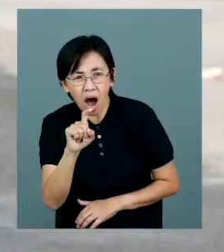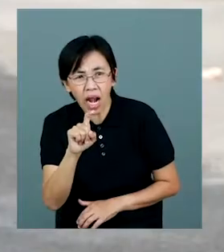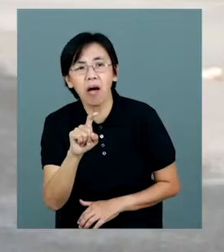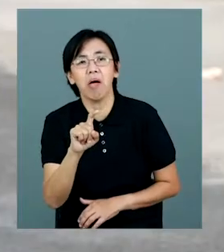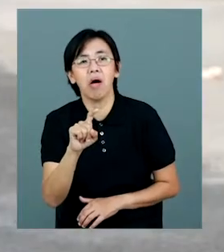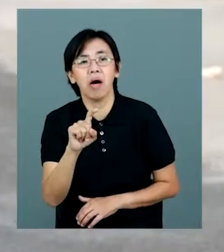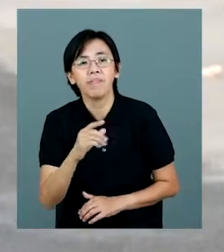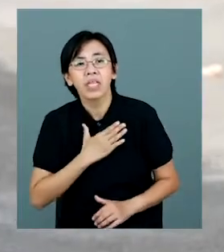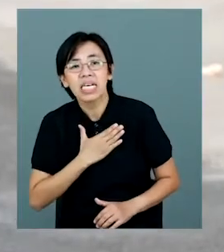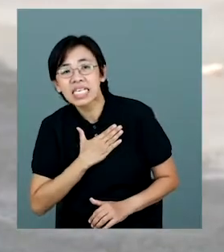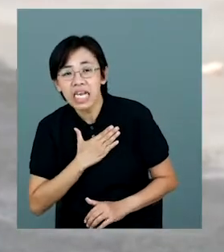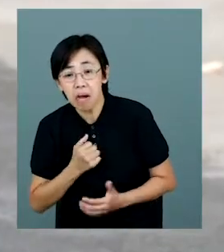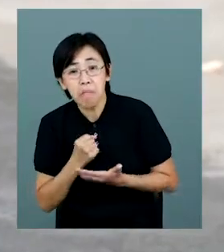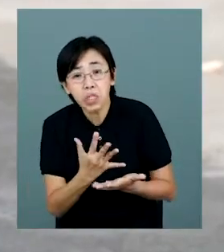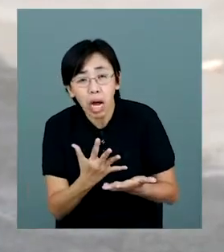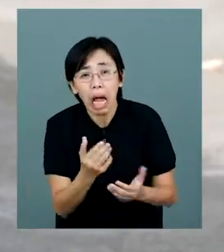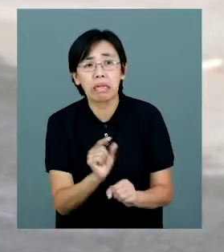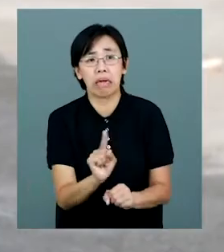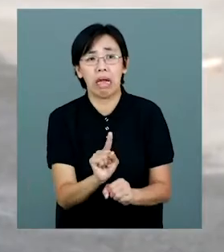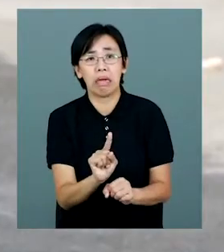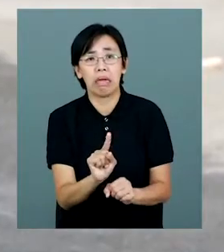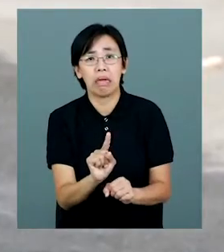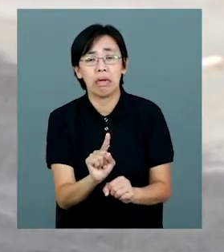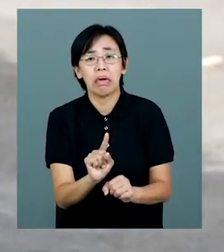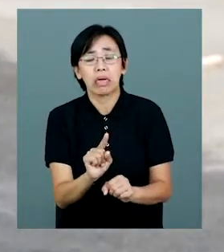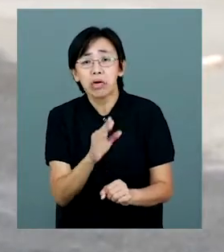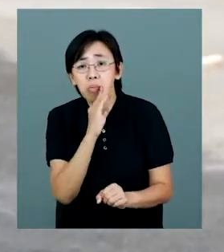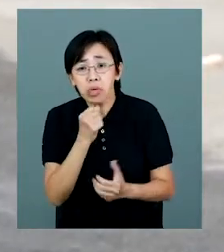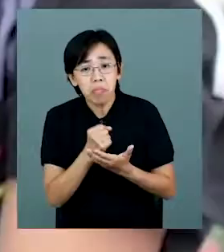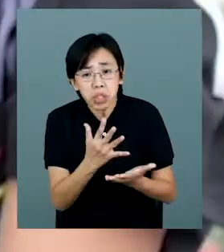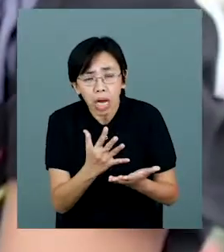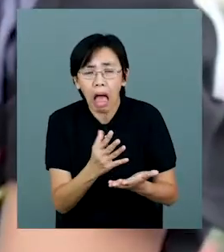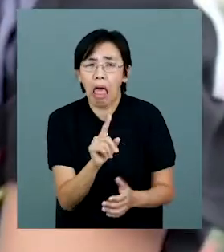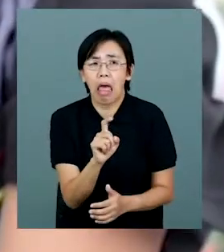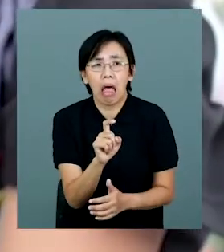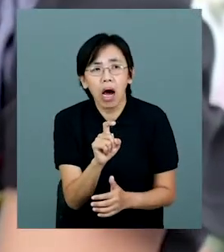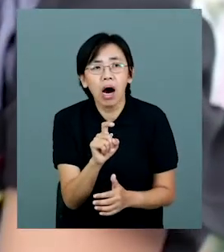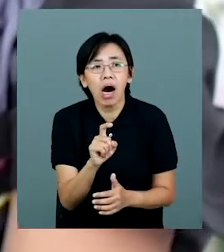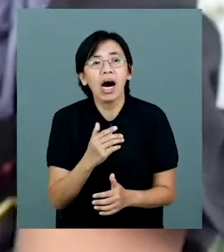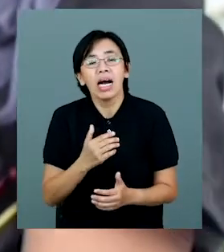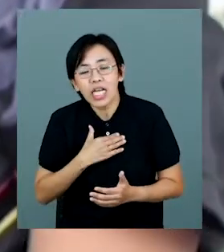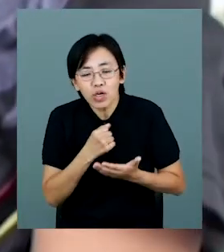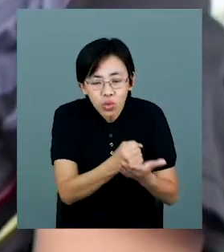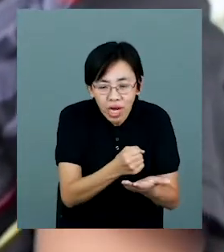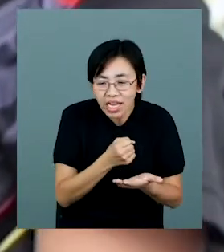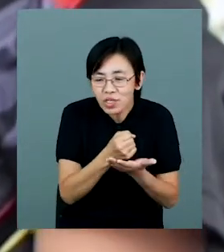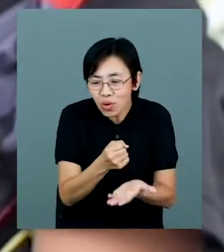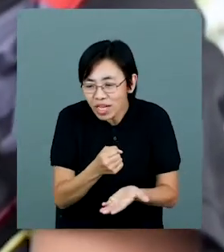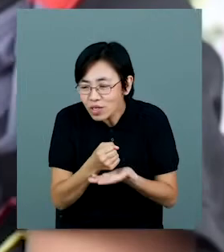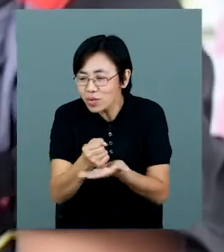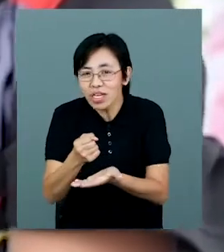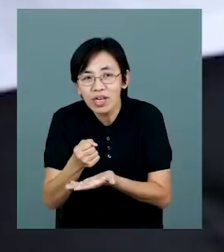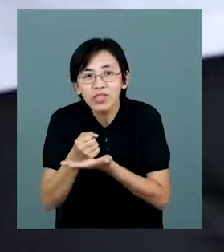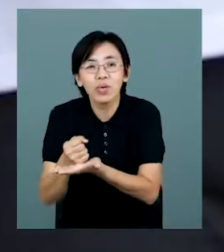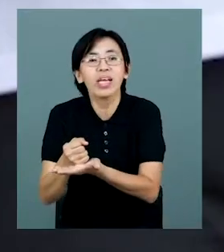ยก็คนนี้ก็เลยไปไม่ได้อีกมีทำอะไรก็ไม่ได้อีก ครับ ช่วยก ็คนนี้มาก็ช่วยคนนู้นมาก็